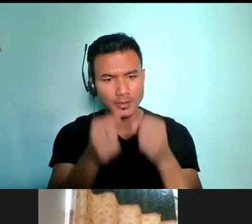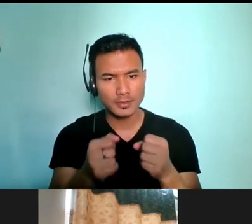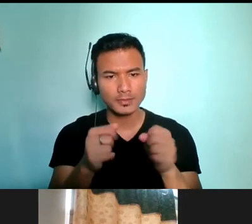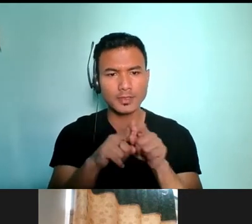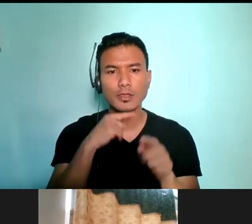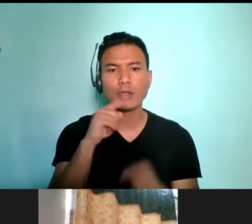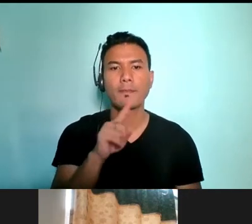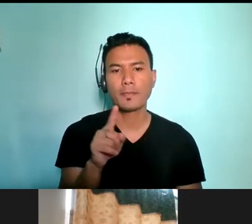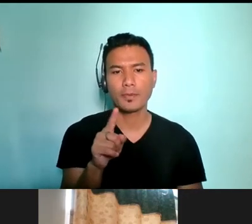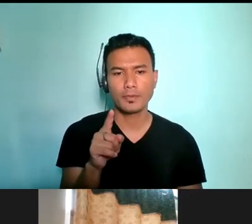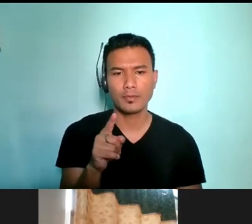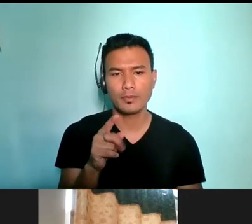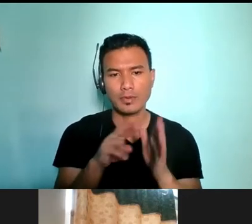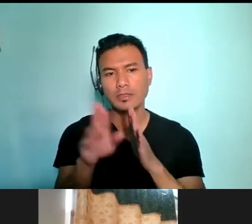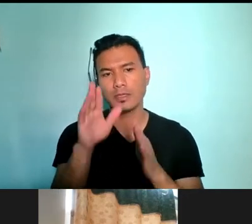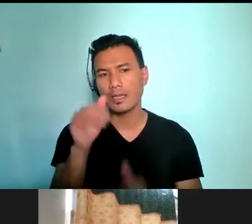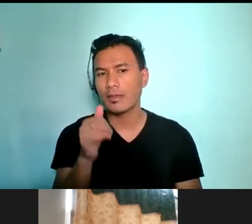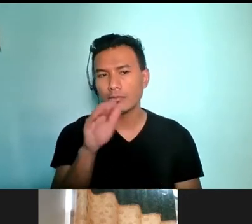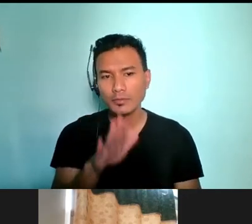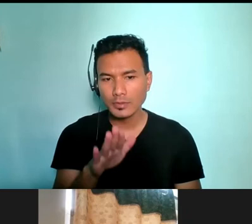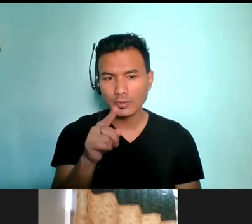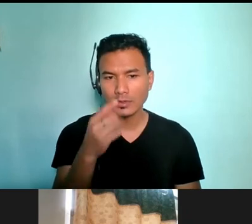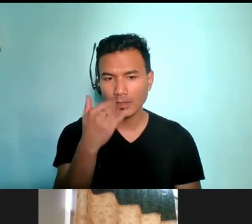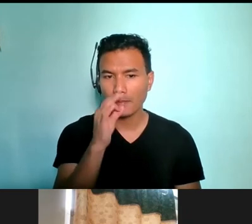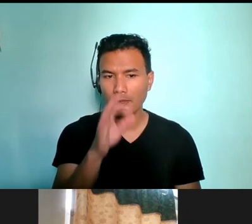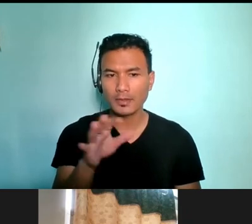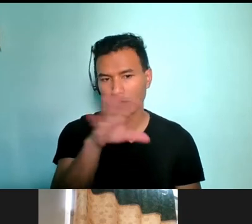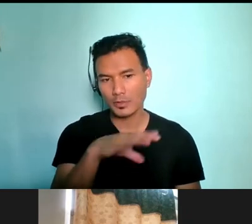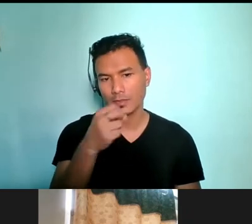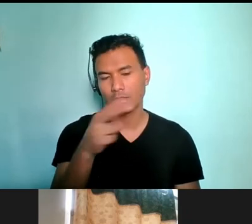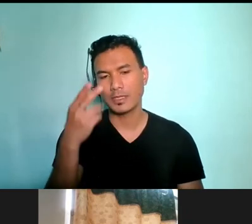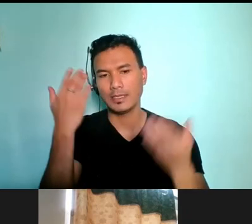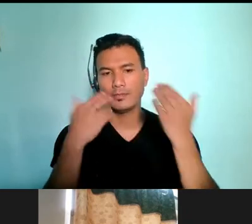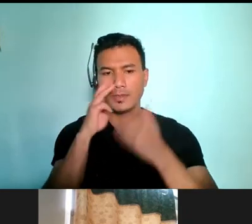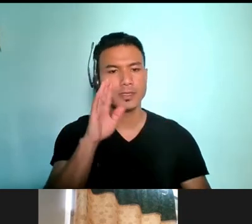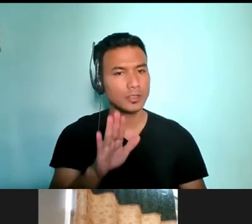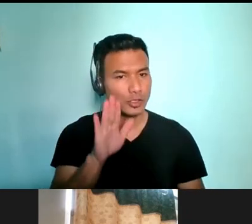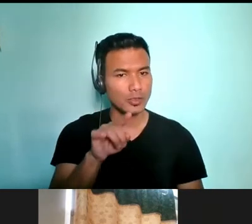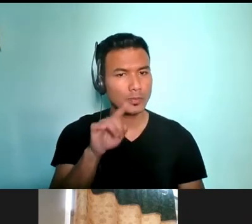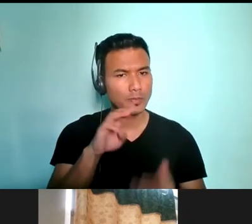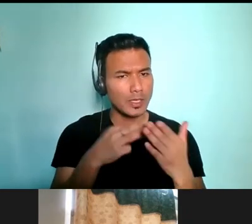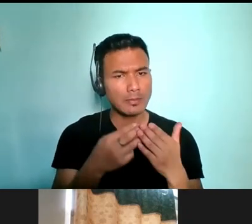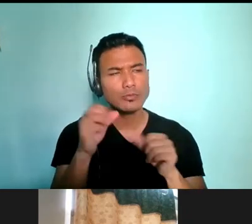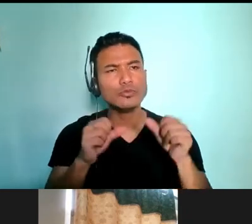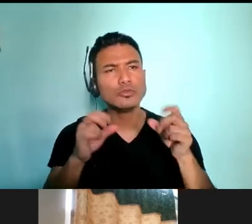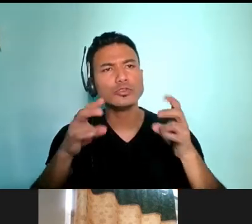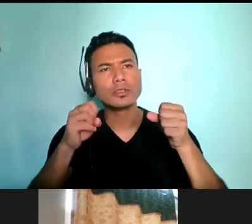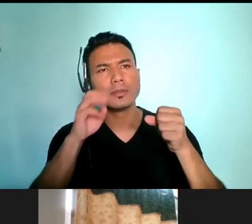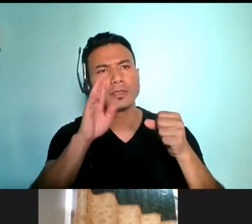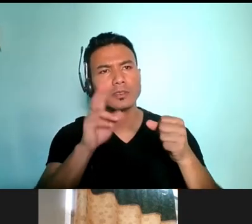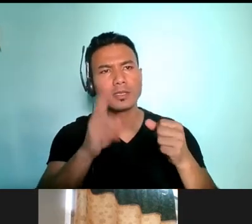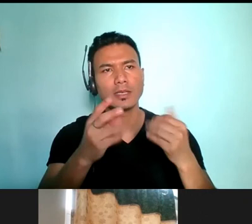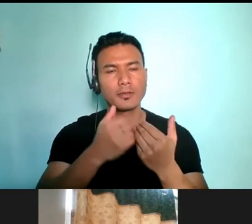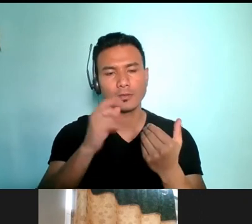नराम्रो आउटकमहरू पनि ल्याएकोले गर्दाखेरि चाहिँ सबैजना भाइलेन्समा भइरहेको छन्. र भाइलेन्स भन्ने बित्तिकै जो पावरमा छ उसले नै गर्नु भयो त्यो